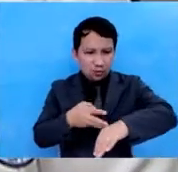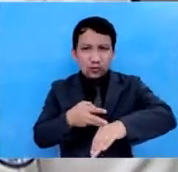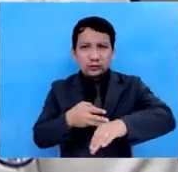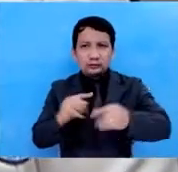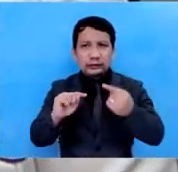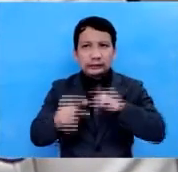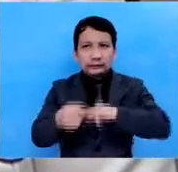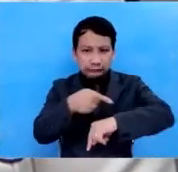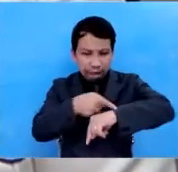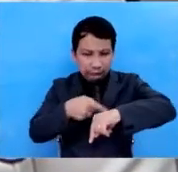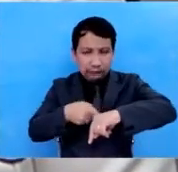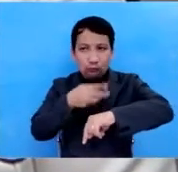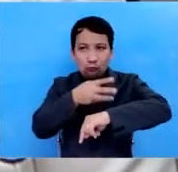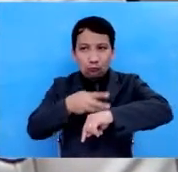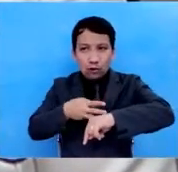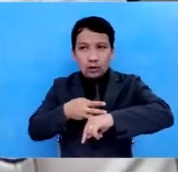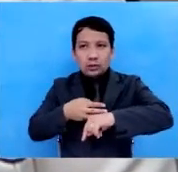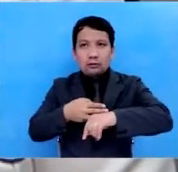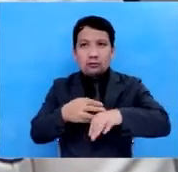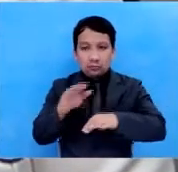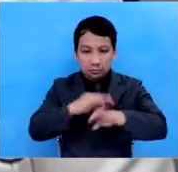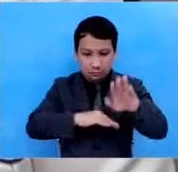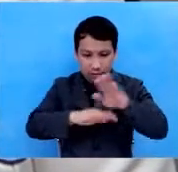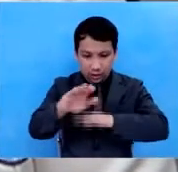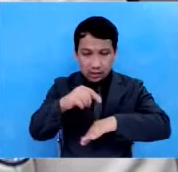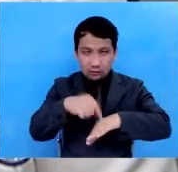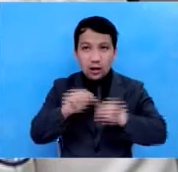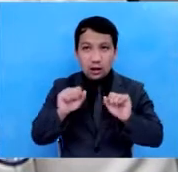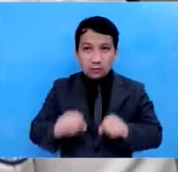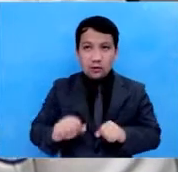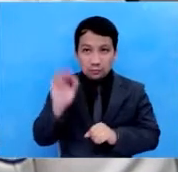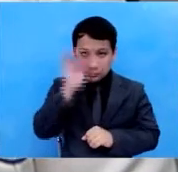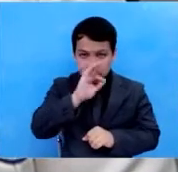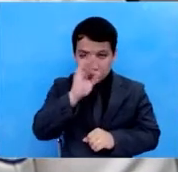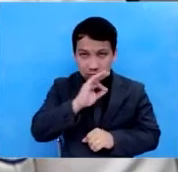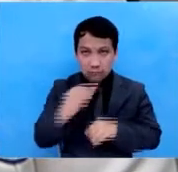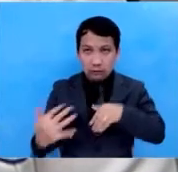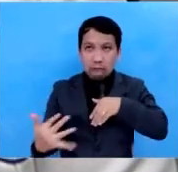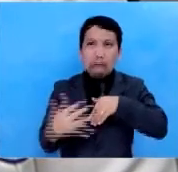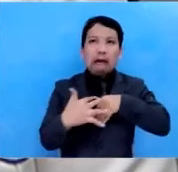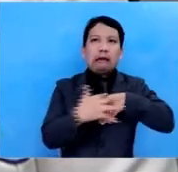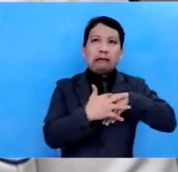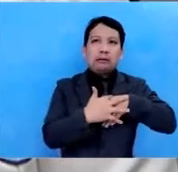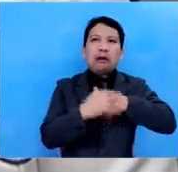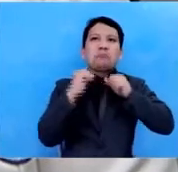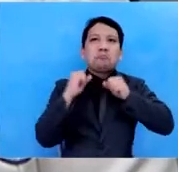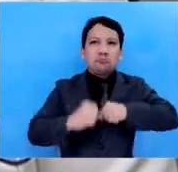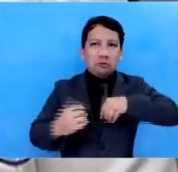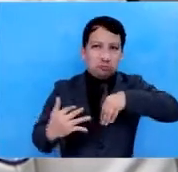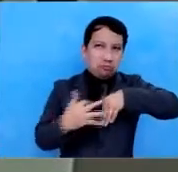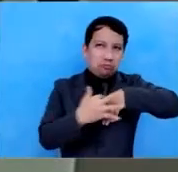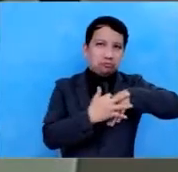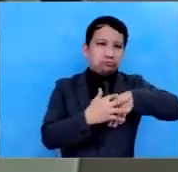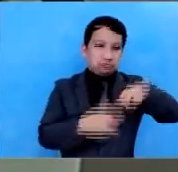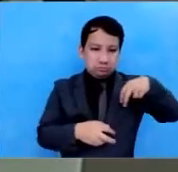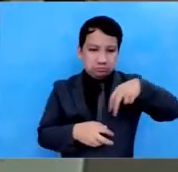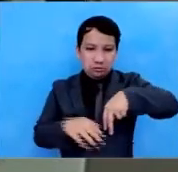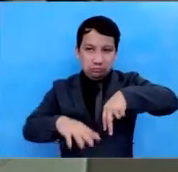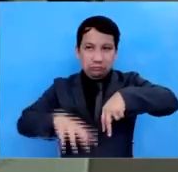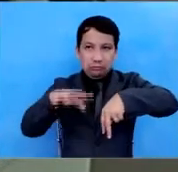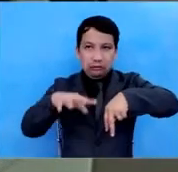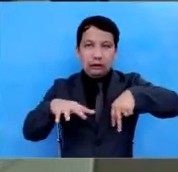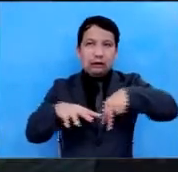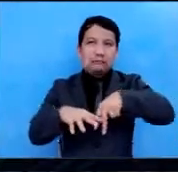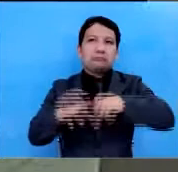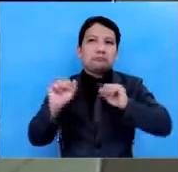sa paa ng ating mga Pilipino, then lumusob siya sa baha. Ang